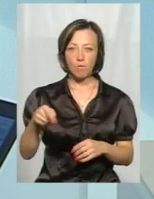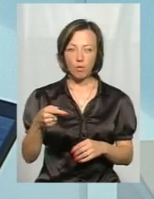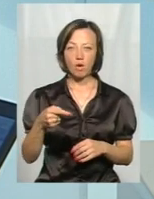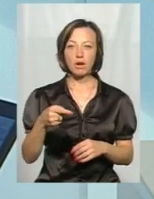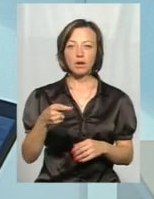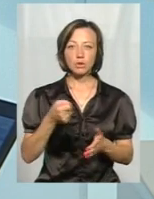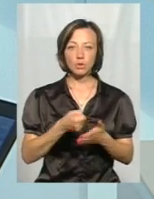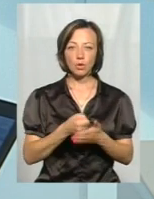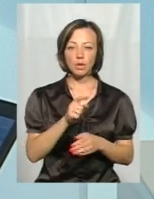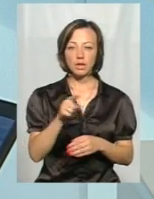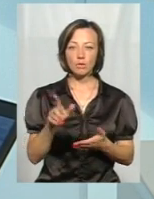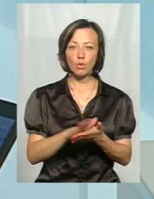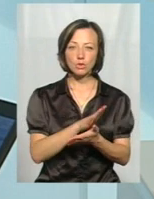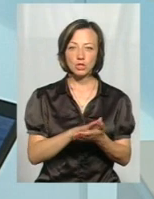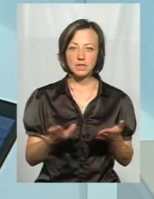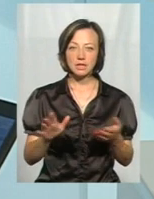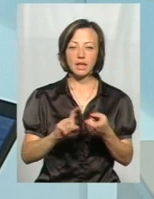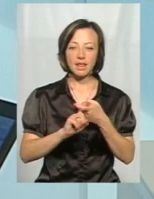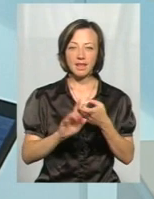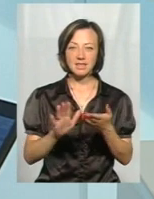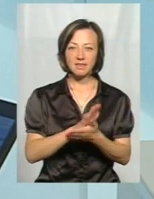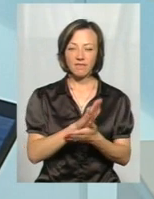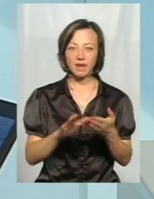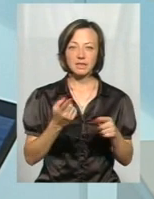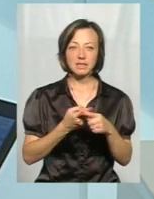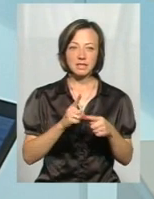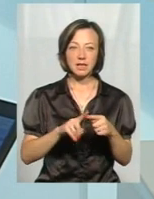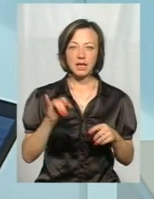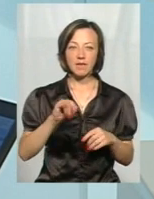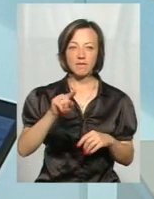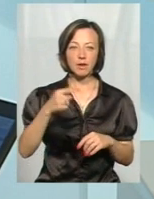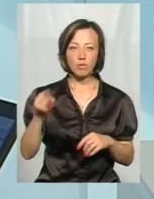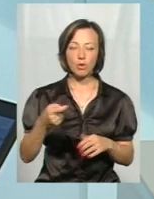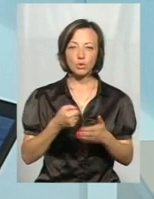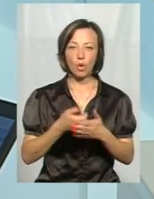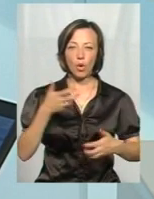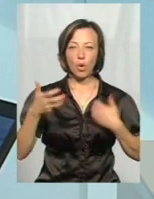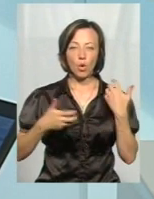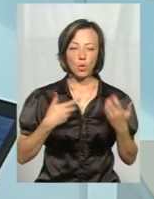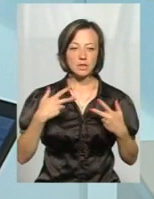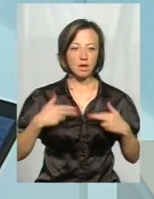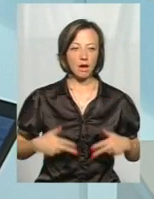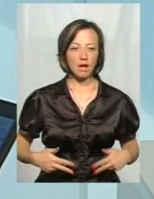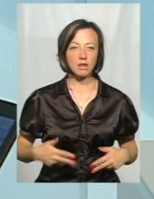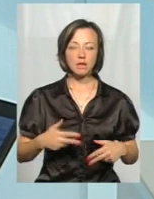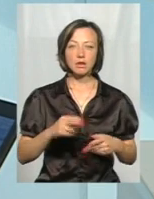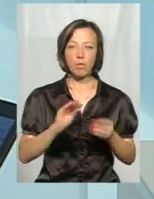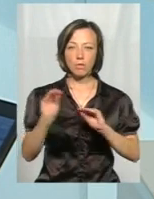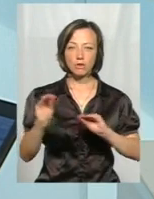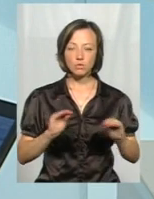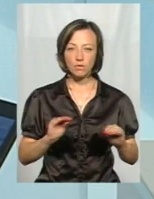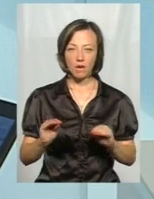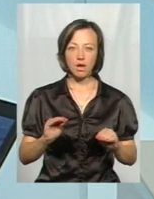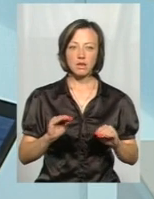і вимоги до їхньої очистки, дезінфекції. Це і вимоги до роздягалень, їх облаштування,